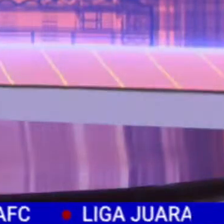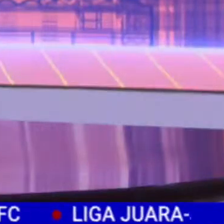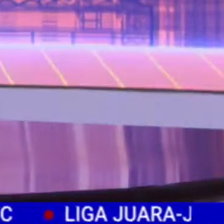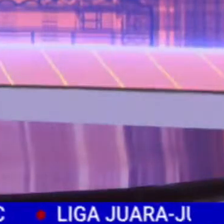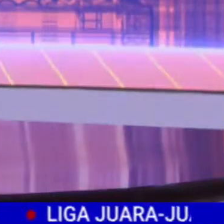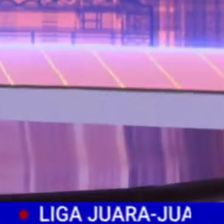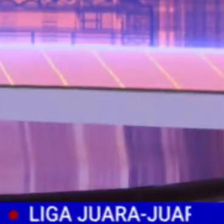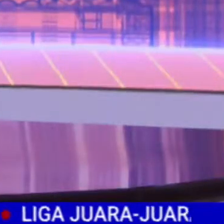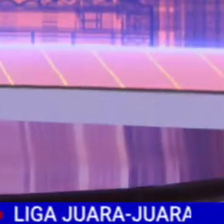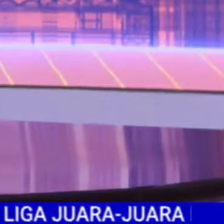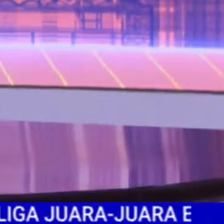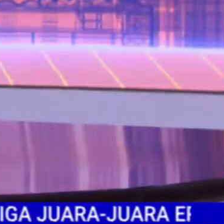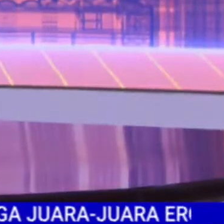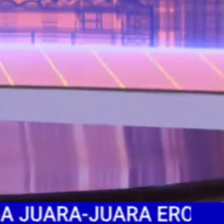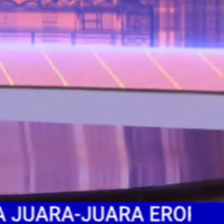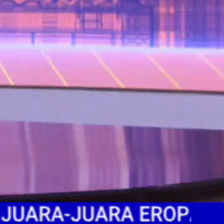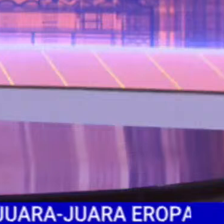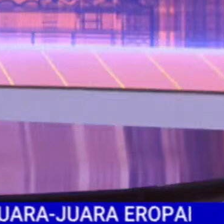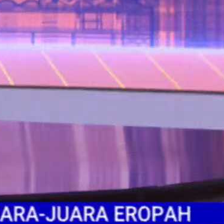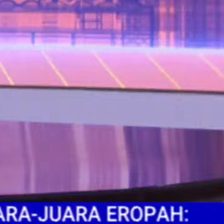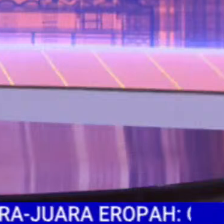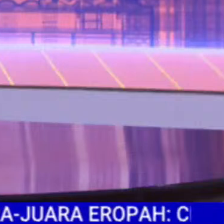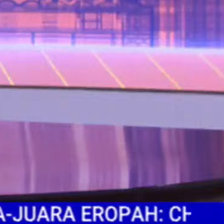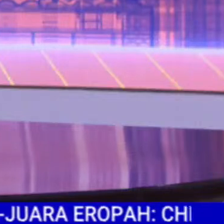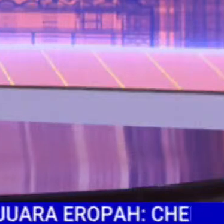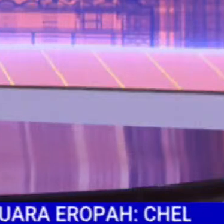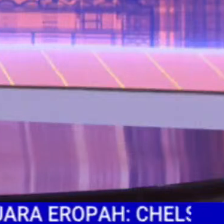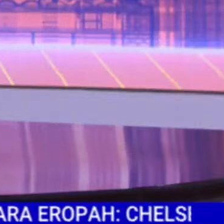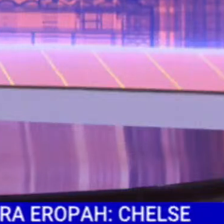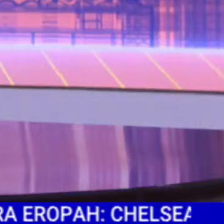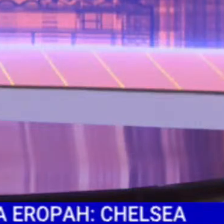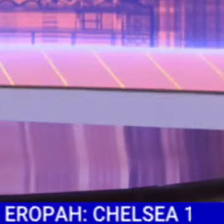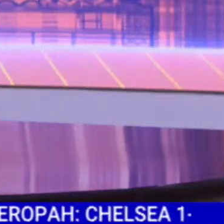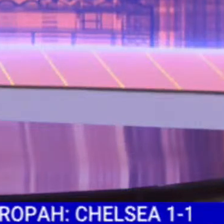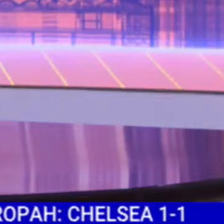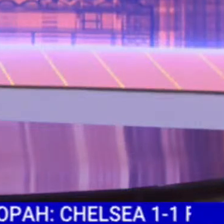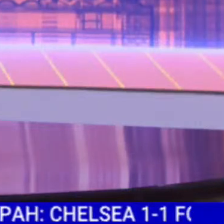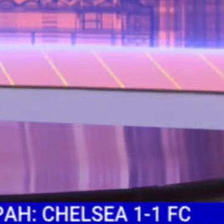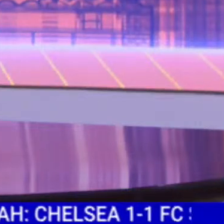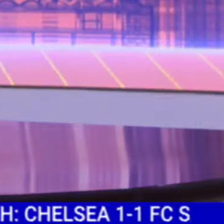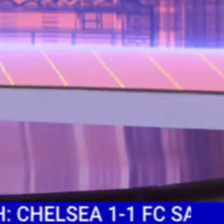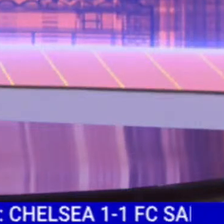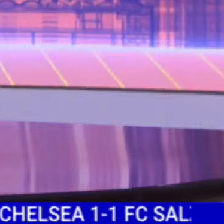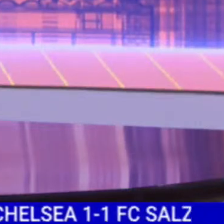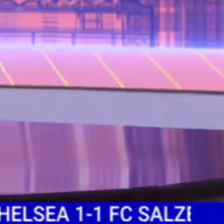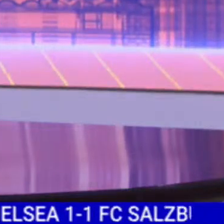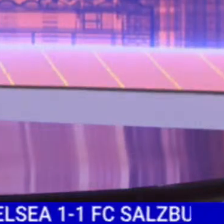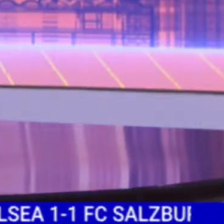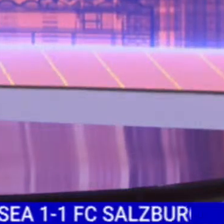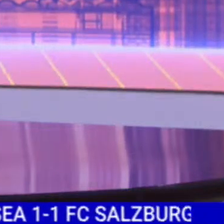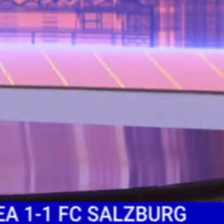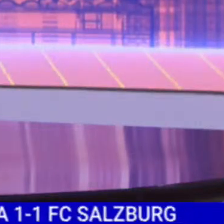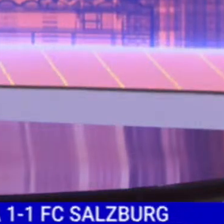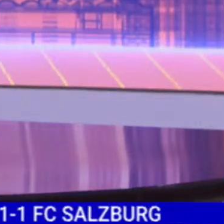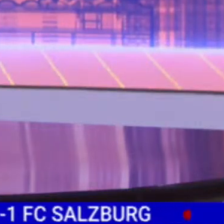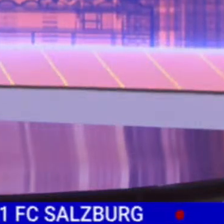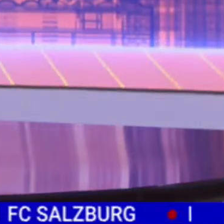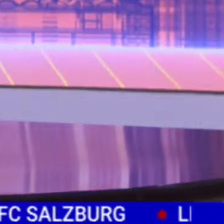Saudara Berita Wilayah 15 September 2022 berakhir di sini. Dapatkan perkembangan sahih sepanjang masa melalui portal